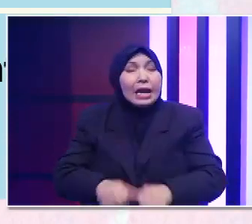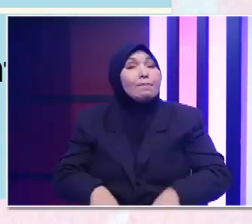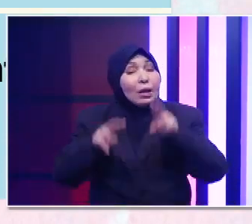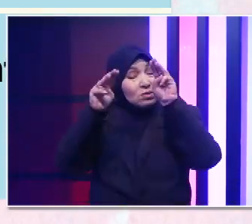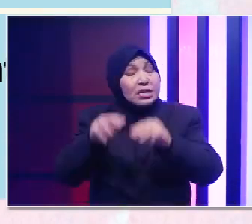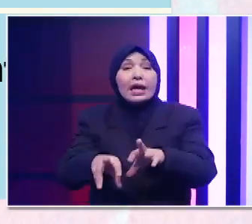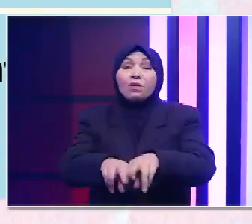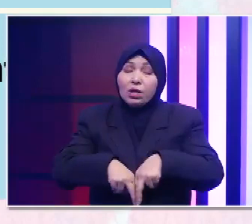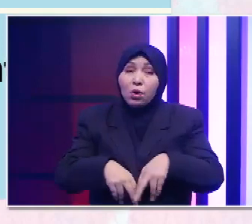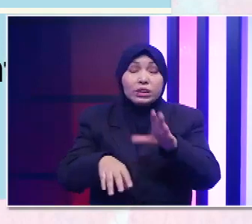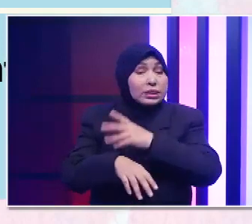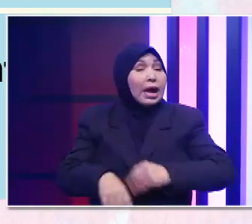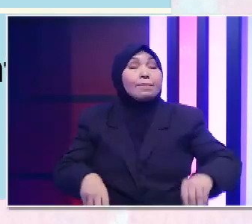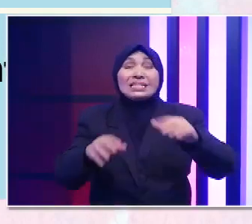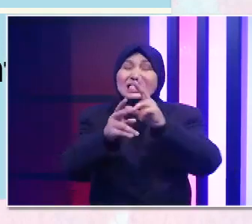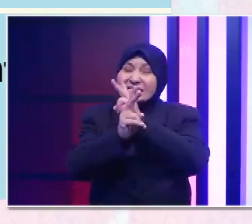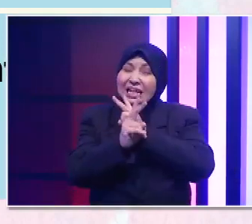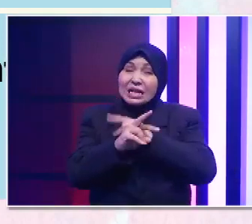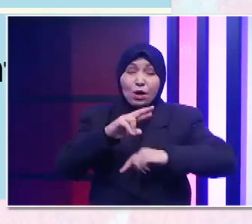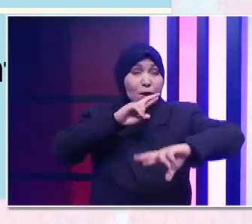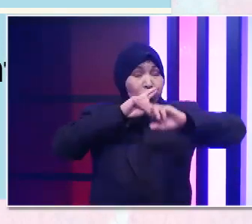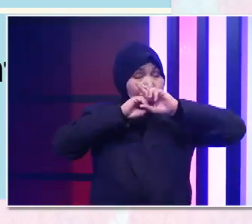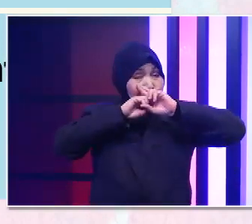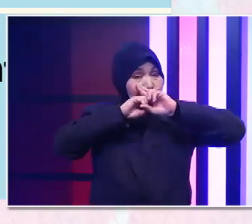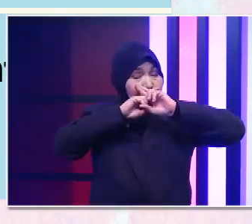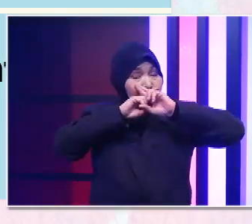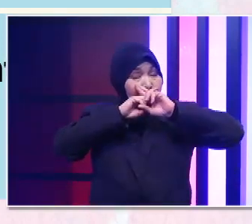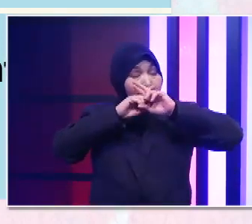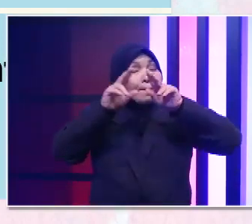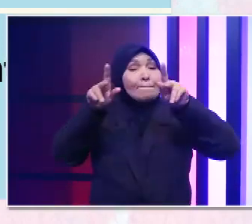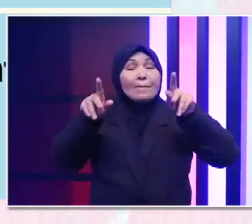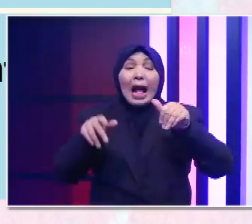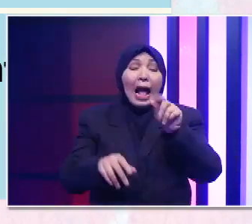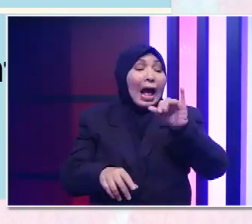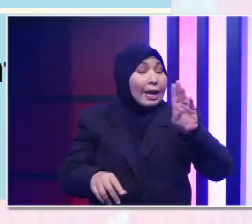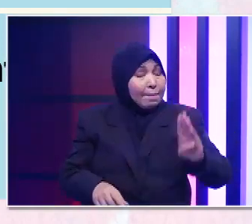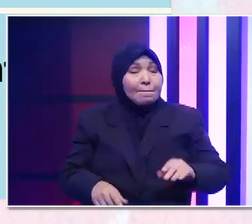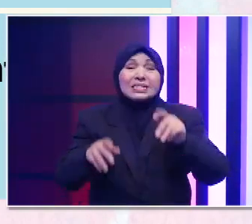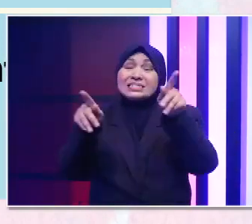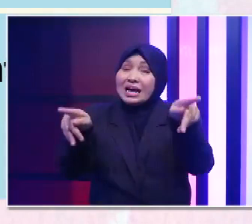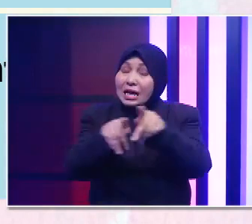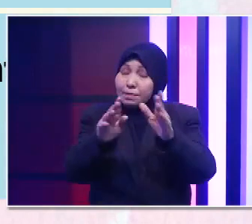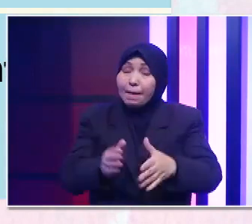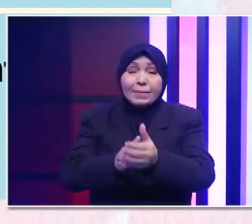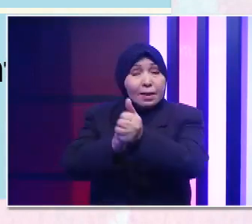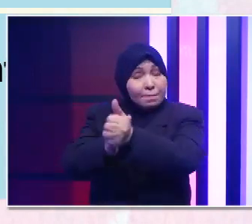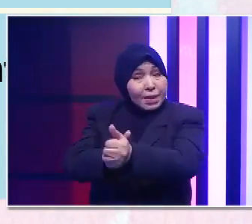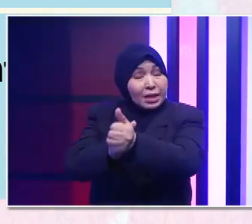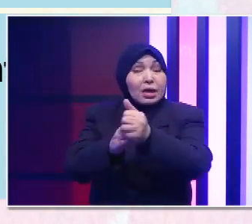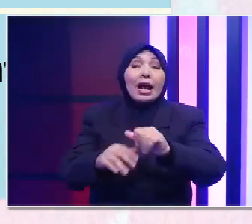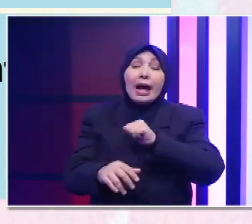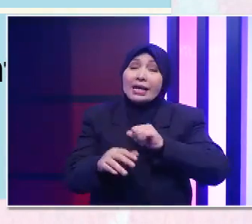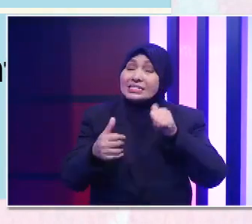ya Kemudian yang kedua adalah menjaga rahasia dan aib pasangan dengan amanah yang ketiga bimbing Dini sekali keluarga dengan nasihat